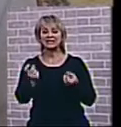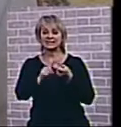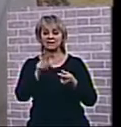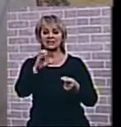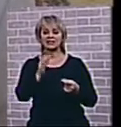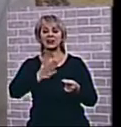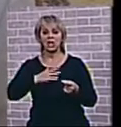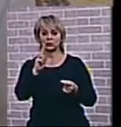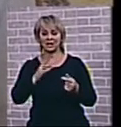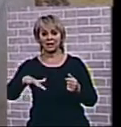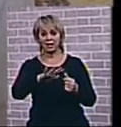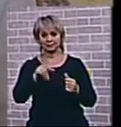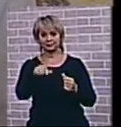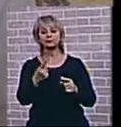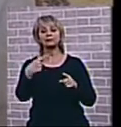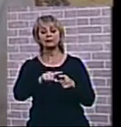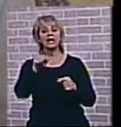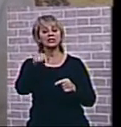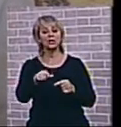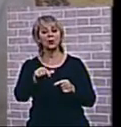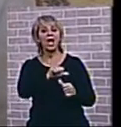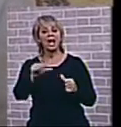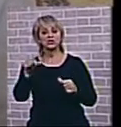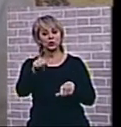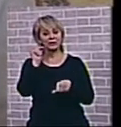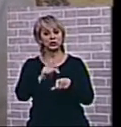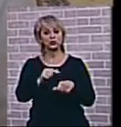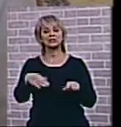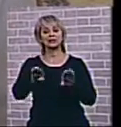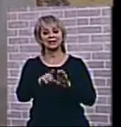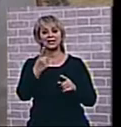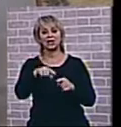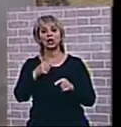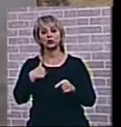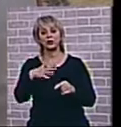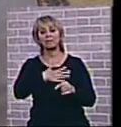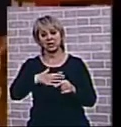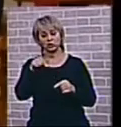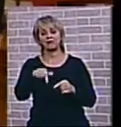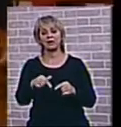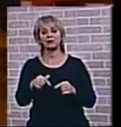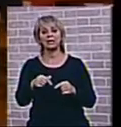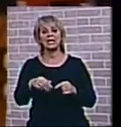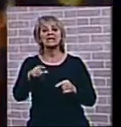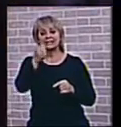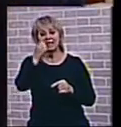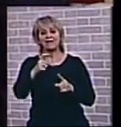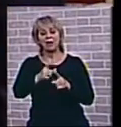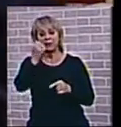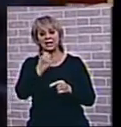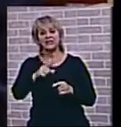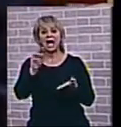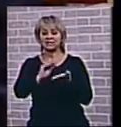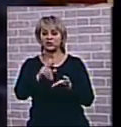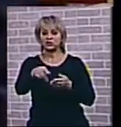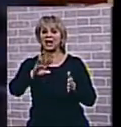с нашим краем. Поэтому для нее особые чувства такие, которые я переживаю, конечно. Слова благодарности и знаки